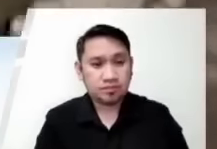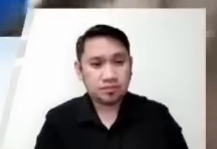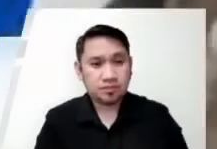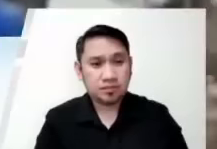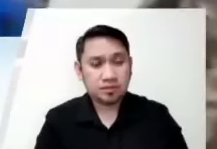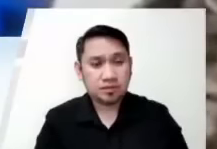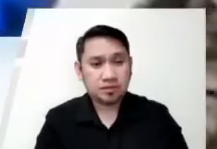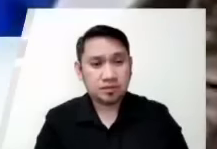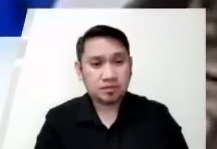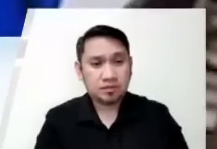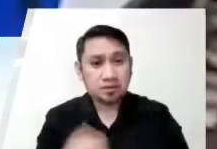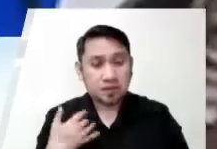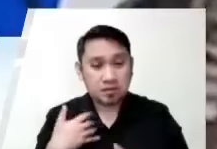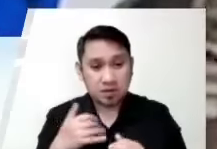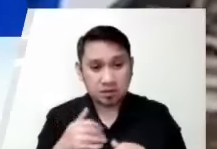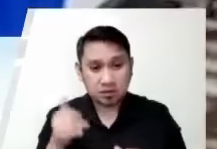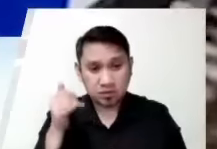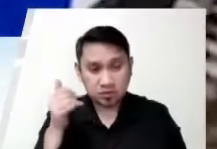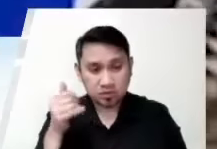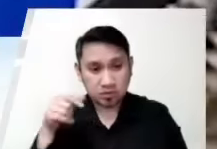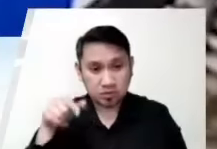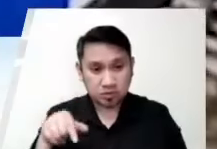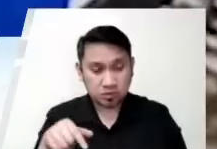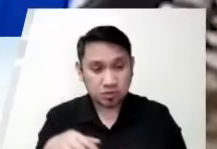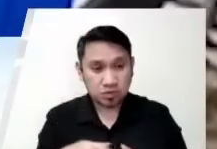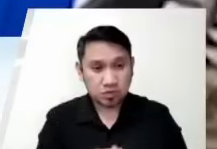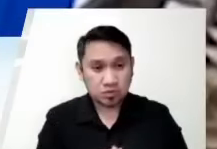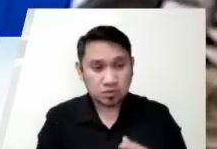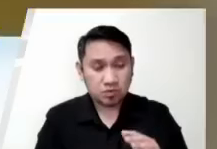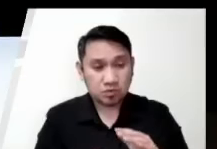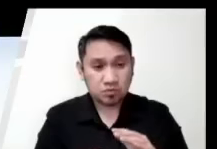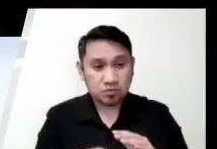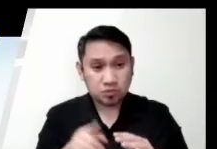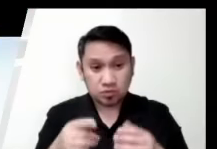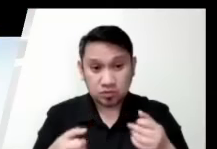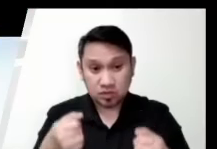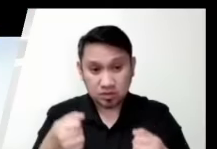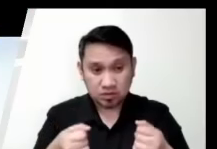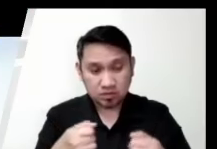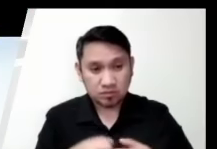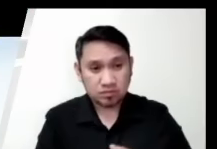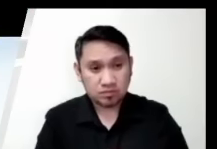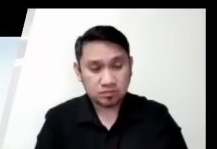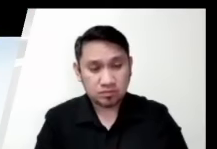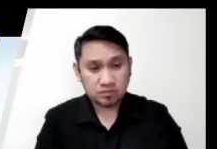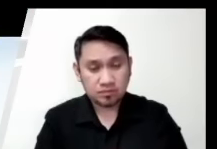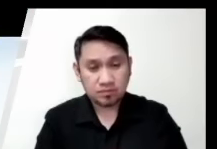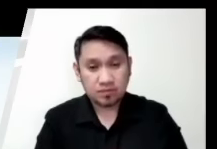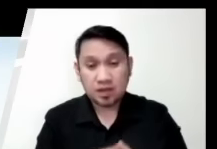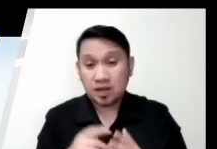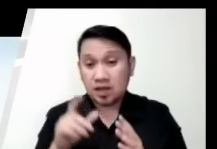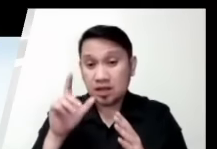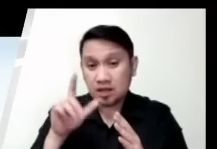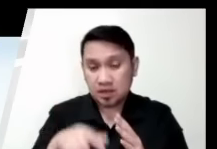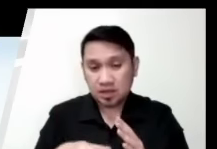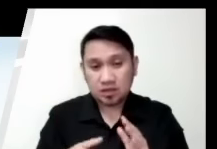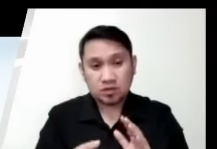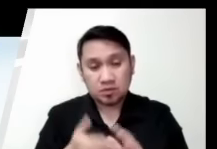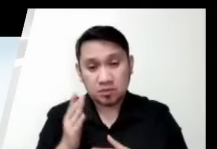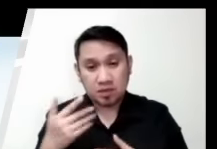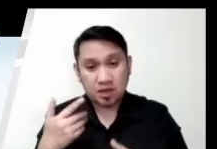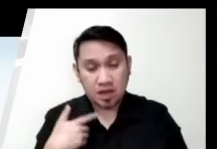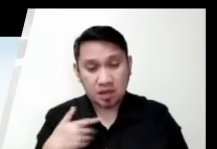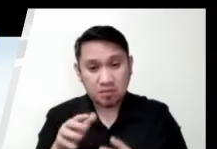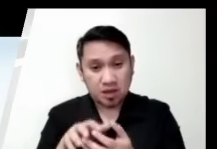Dash cam sa sasakyan ng bktima bago tuloy ang makatakas tapos yung mga dinaanan niya may mga aso din pero